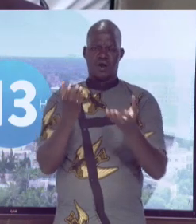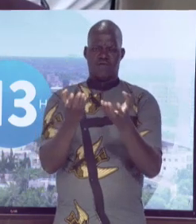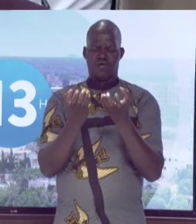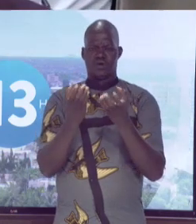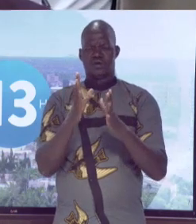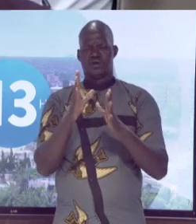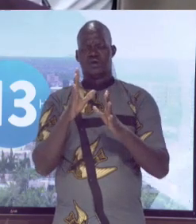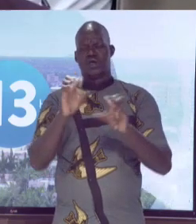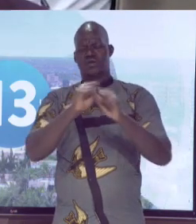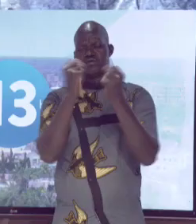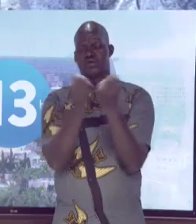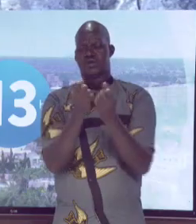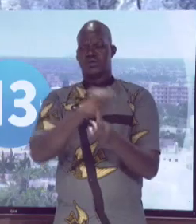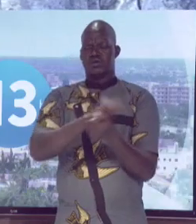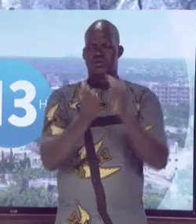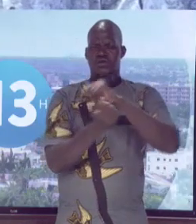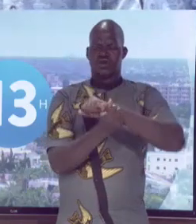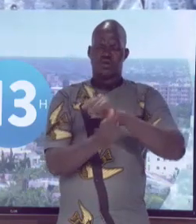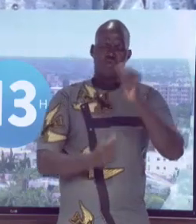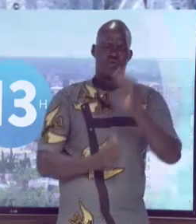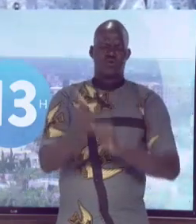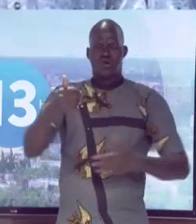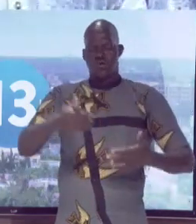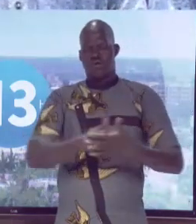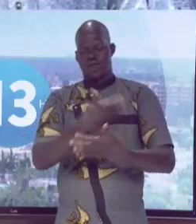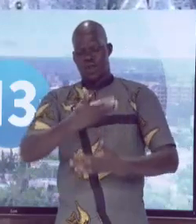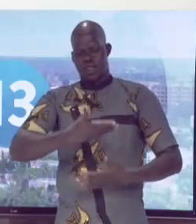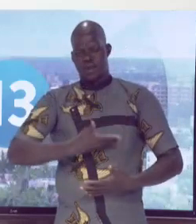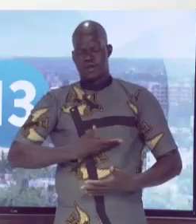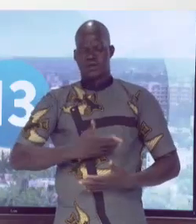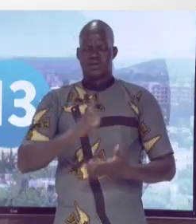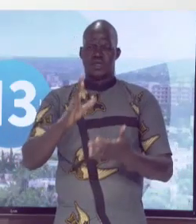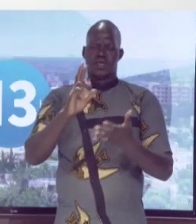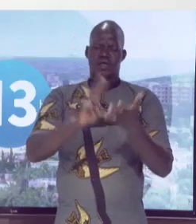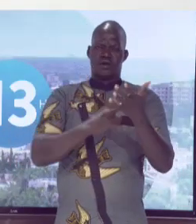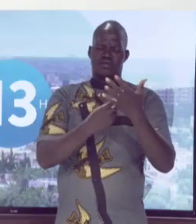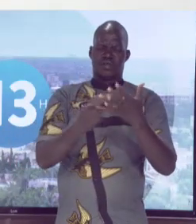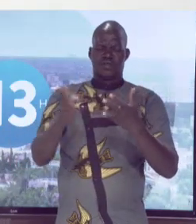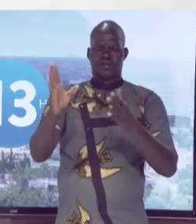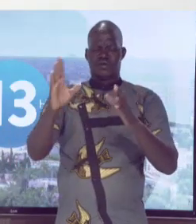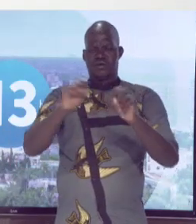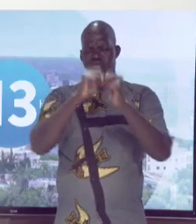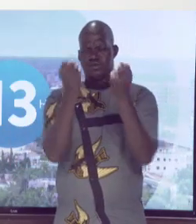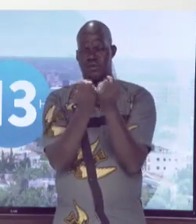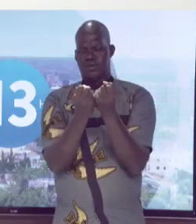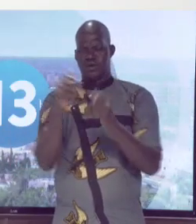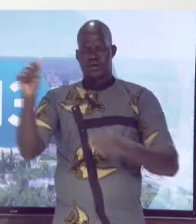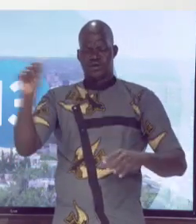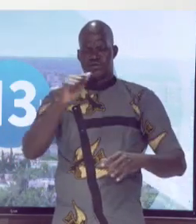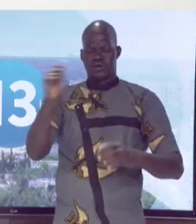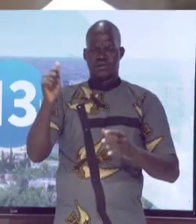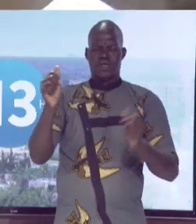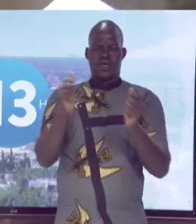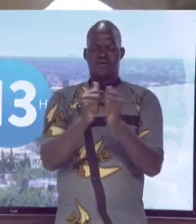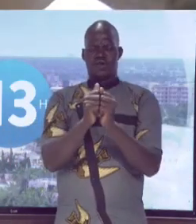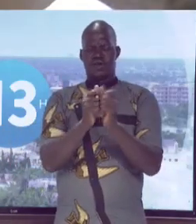SONAR. Ce changement, plus qu'une nouvelle identité, est le symbole d'une compagnie d'assurance en phase avec